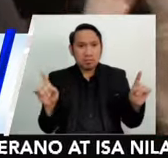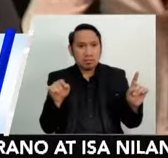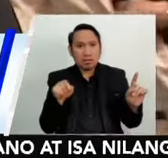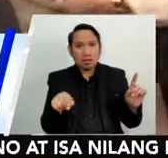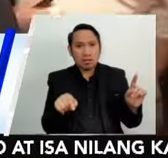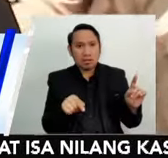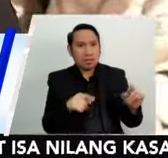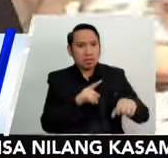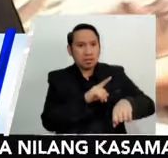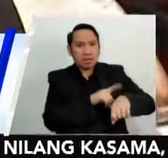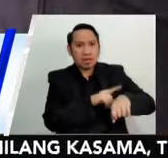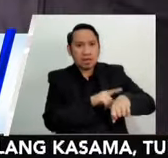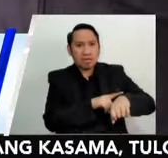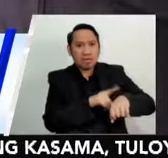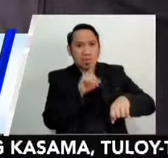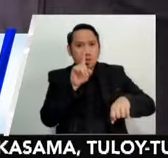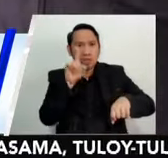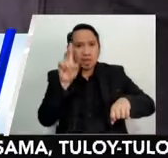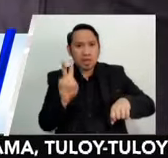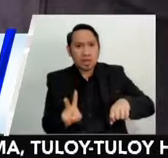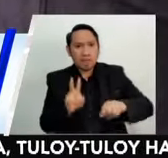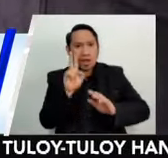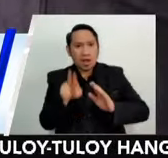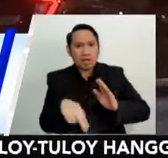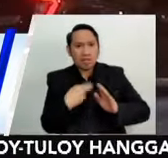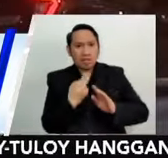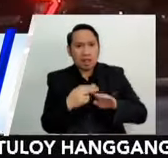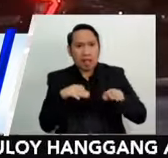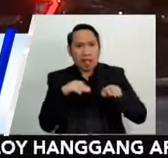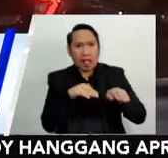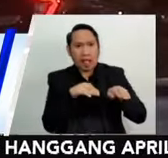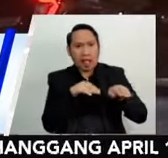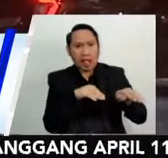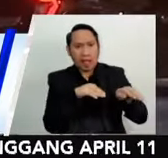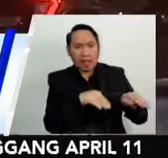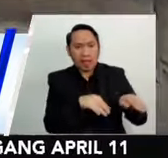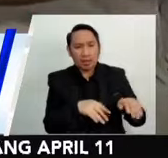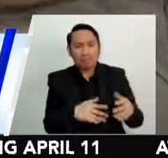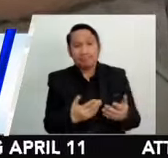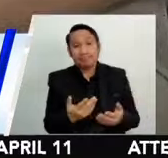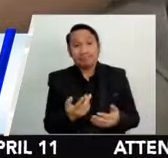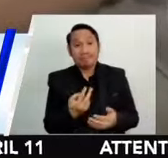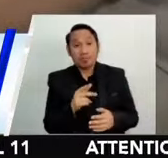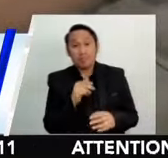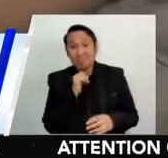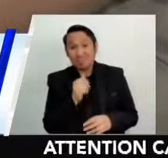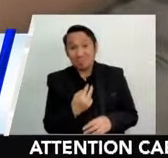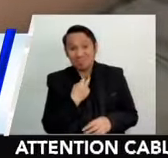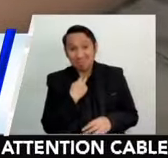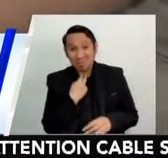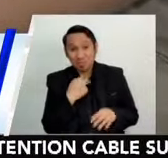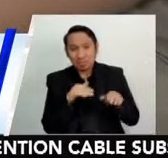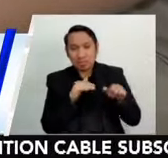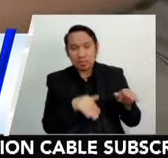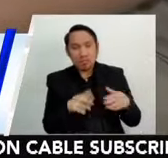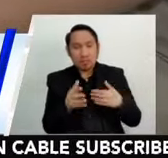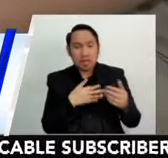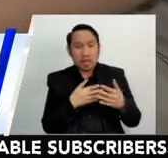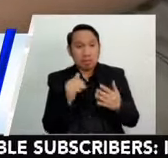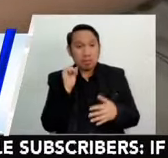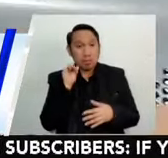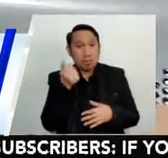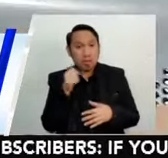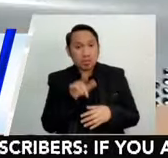po dahil sa traffic. Para hindi maipit sa traffic ang ilang pasahero, kahit kinabukasan pa ang flight, bumiyahe